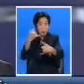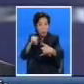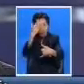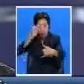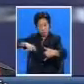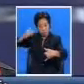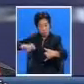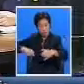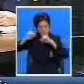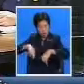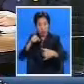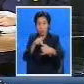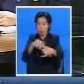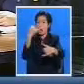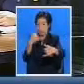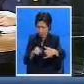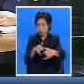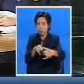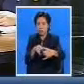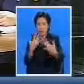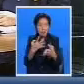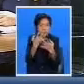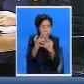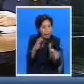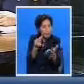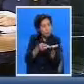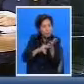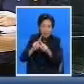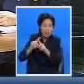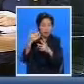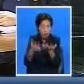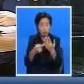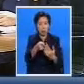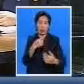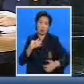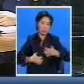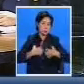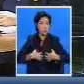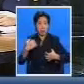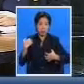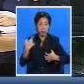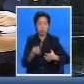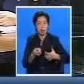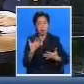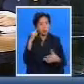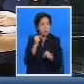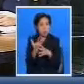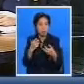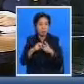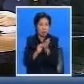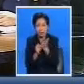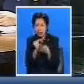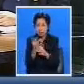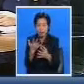ก็รับโทษเดือดร้อนว่าแล้วก็พูดง่ายๆก็คือว่าพึ่งพระบารมีในแง่ของการ